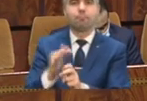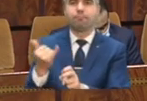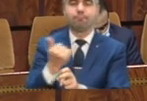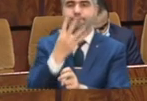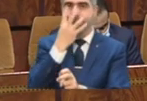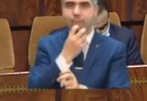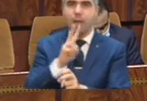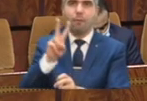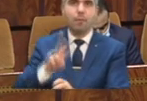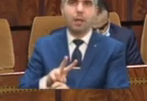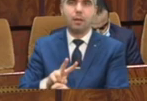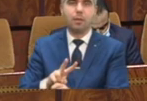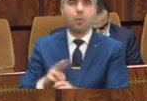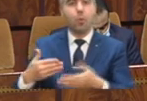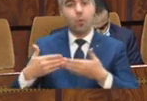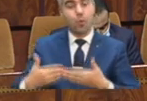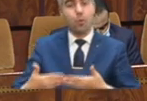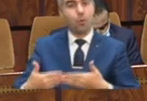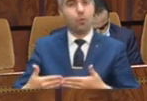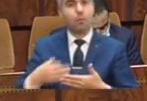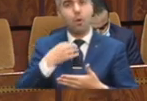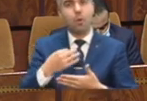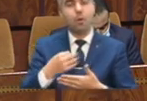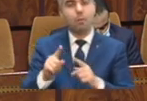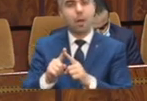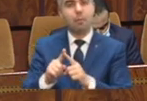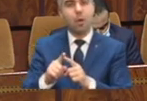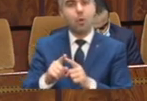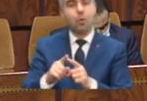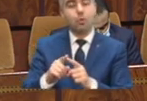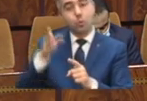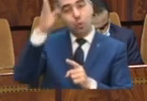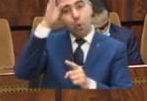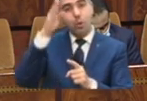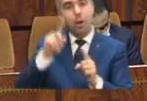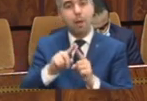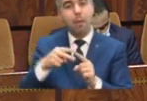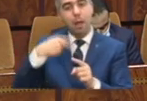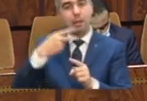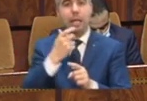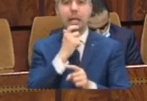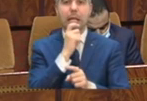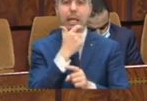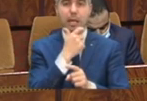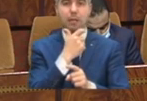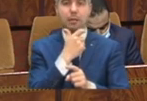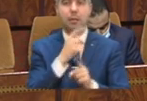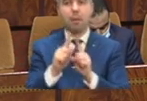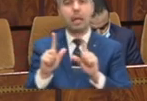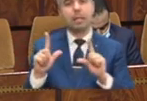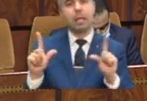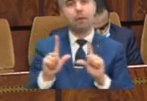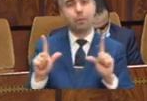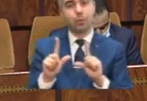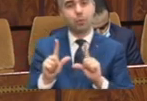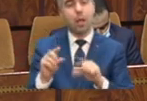للأسف للأسف اليوم كنشوف أنا منصف السلاوي كيتكلم بالإنجليزية في إحدى القنوات، وهاد الأيامات